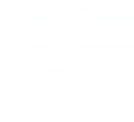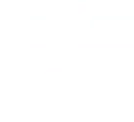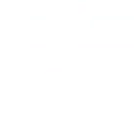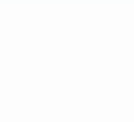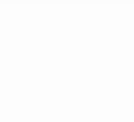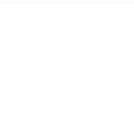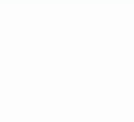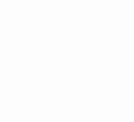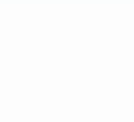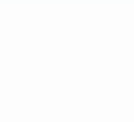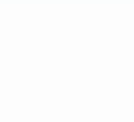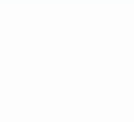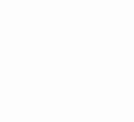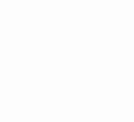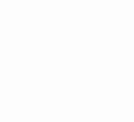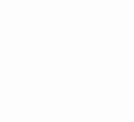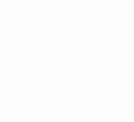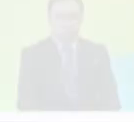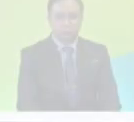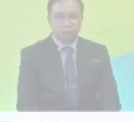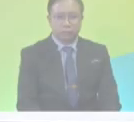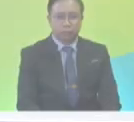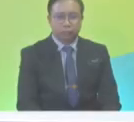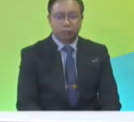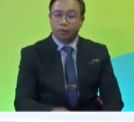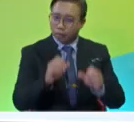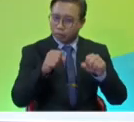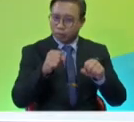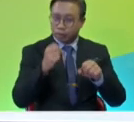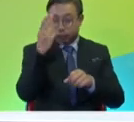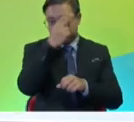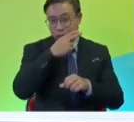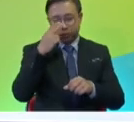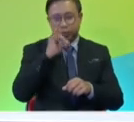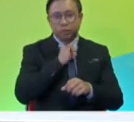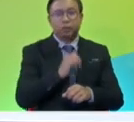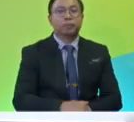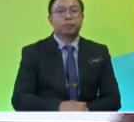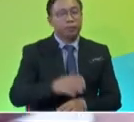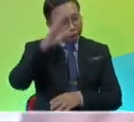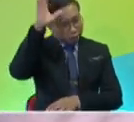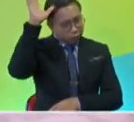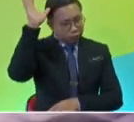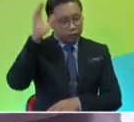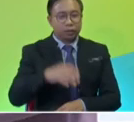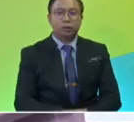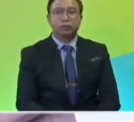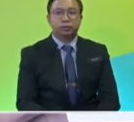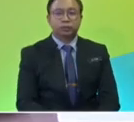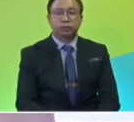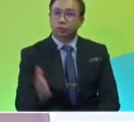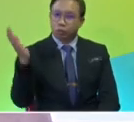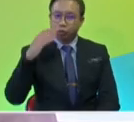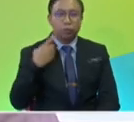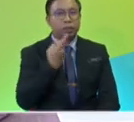did TV KPM tahan kacak juga diaan Jom